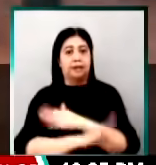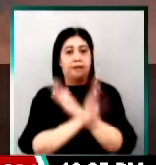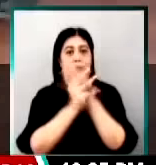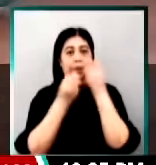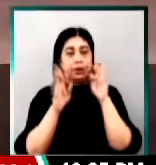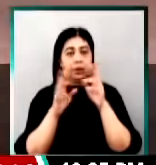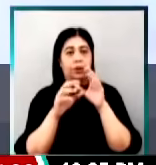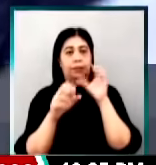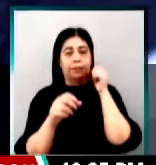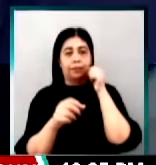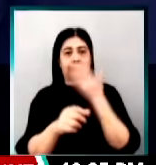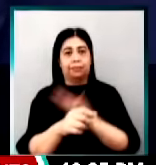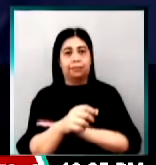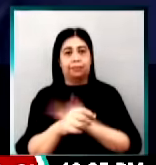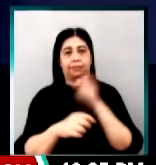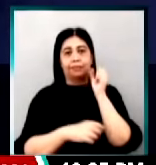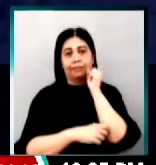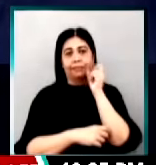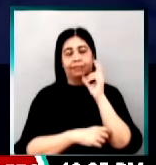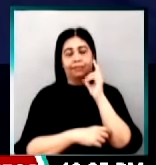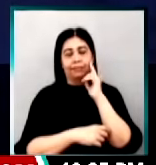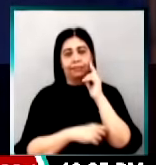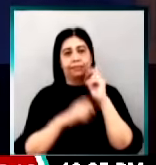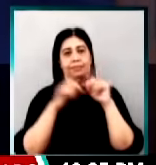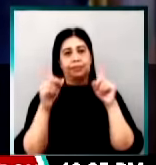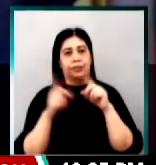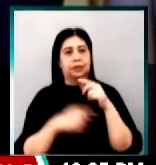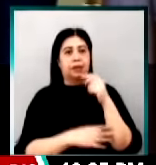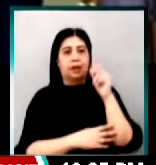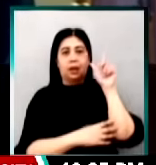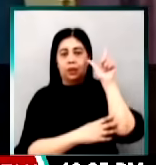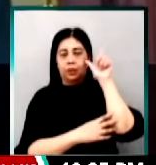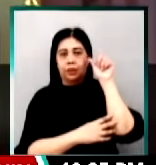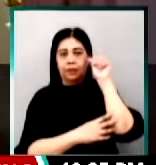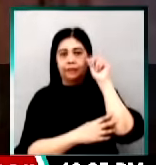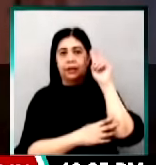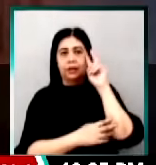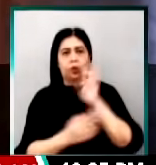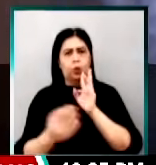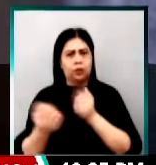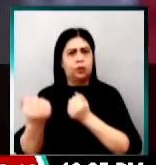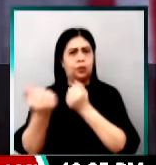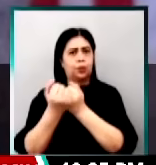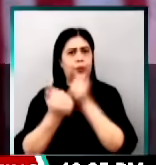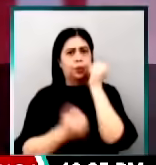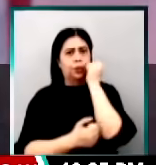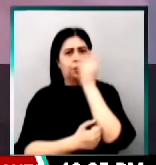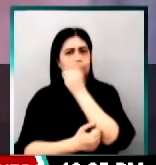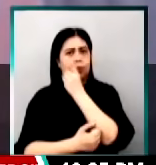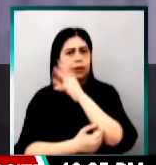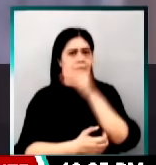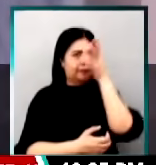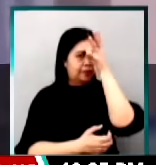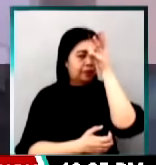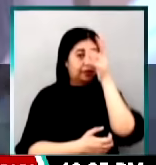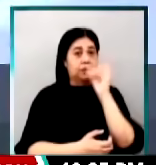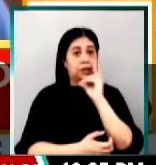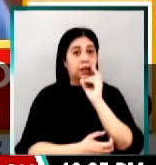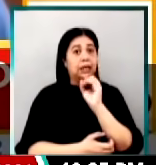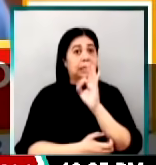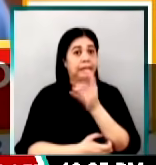Daughter Sara Duterte. Si House Speaker Lord Alan Velasco, susuportahan daw si Mayor Sara at ang amang si Pangulong Duterte kung tatakbo itong